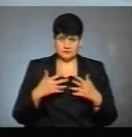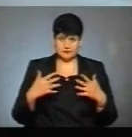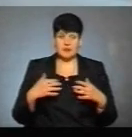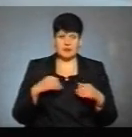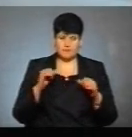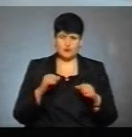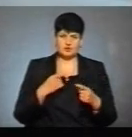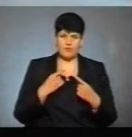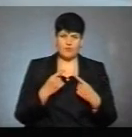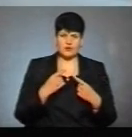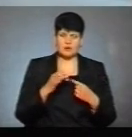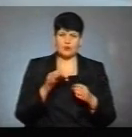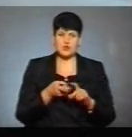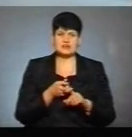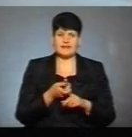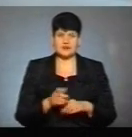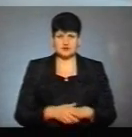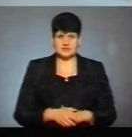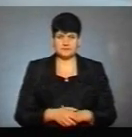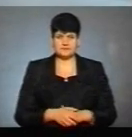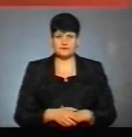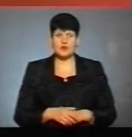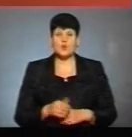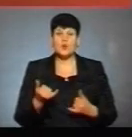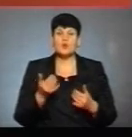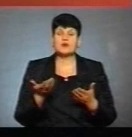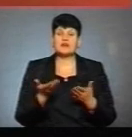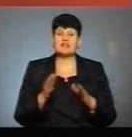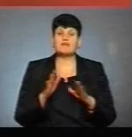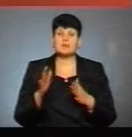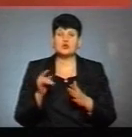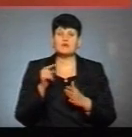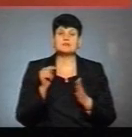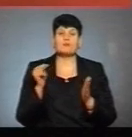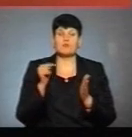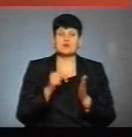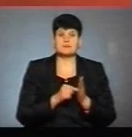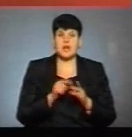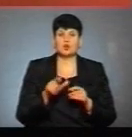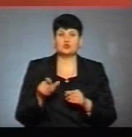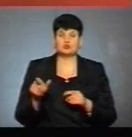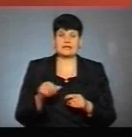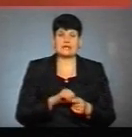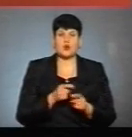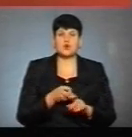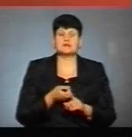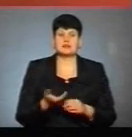вже можемо говорити про якусь залежність. У яких випадках до вас потрапляють люди